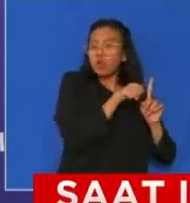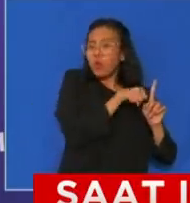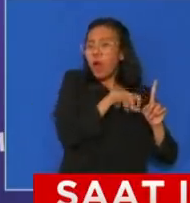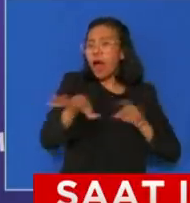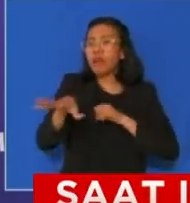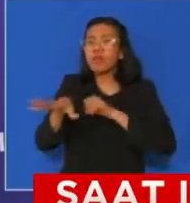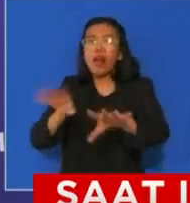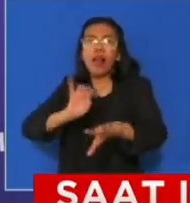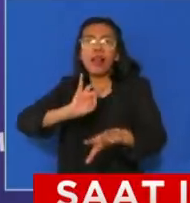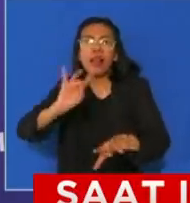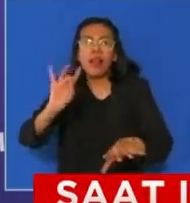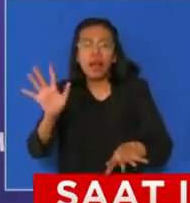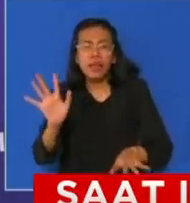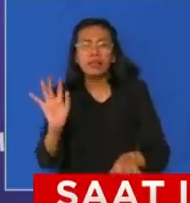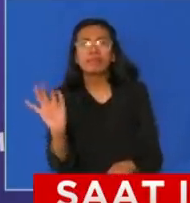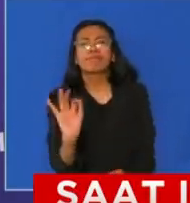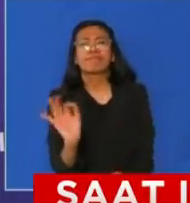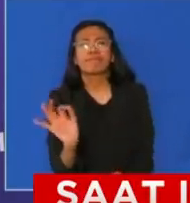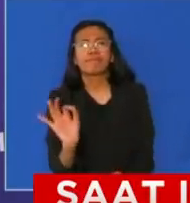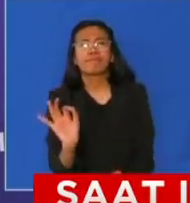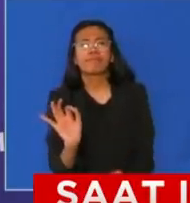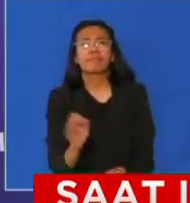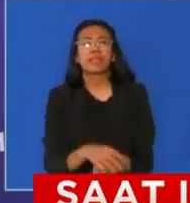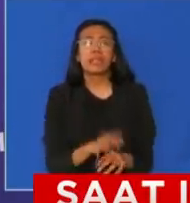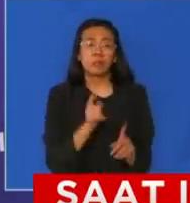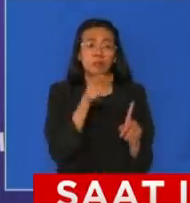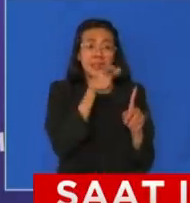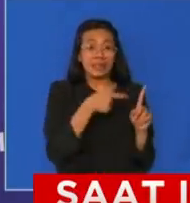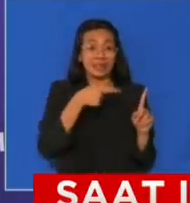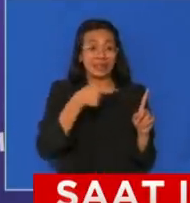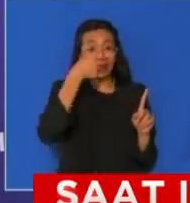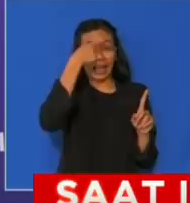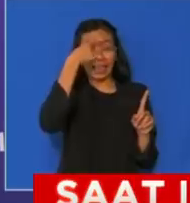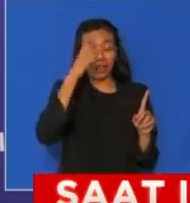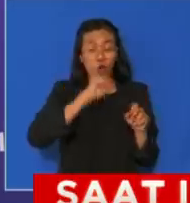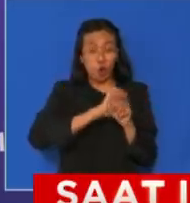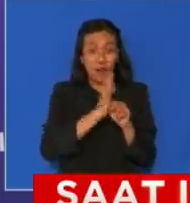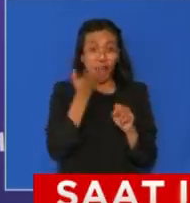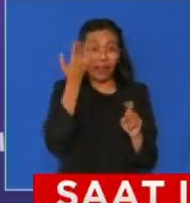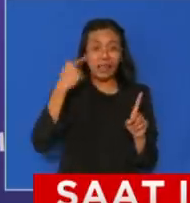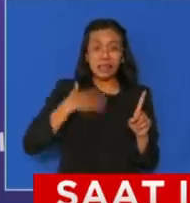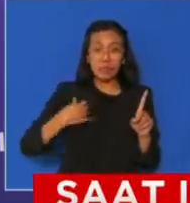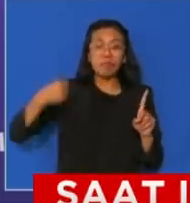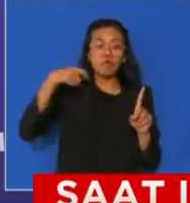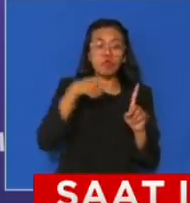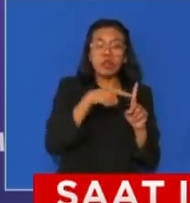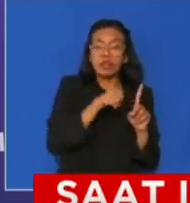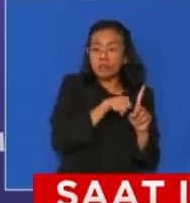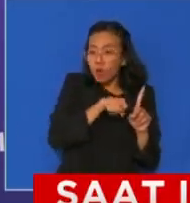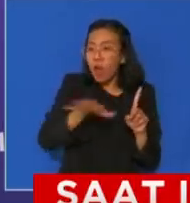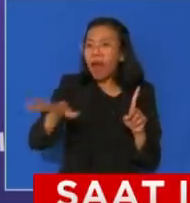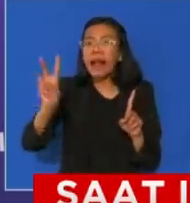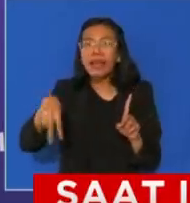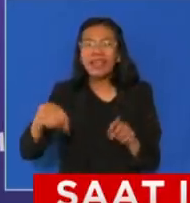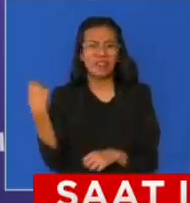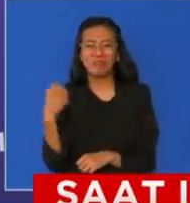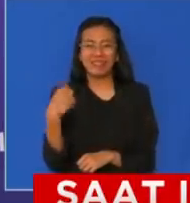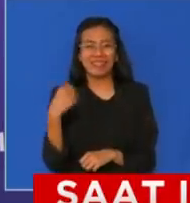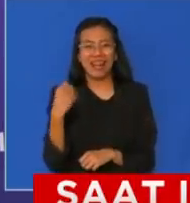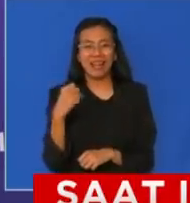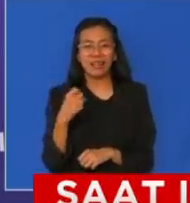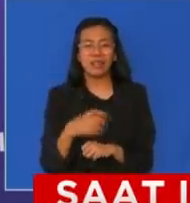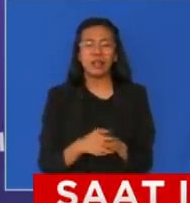karena persyaratan sembuh diyakinkan bahwa dia sudah negatif di dalam tubuhnya Hai banyak